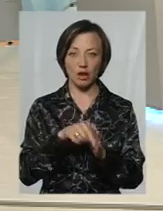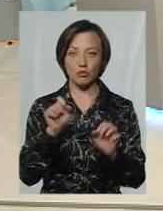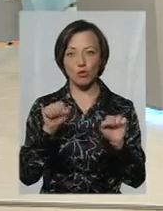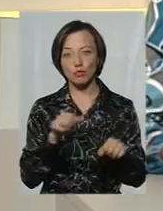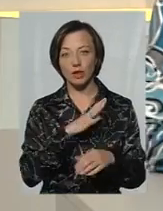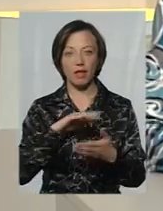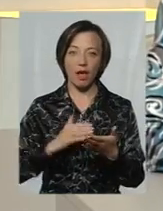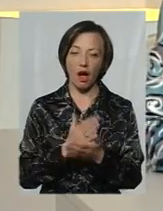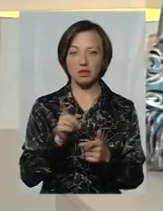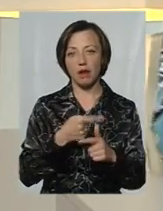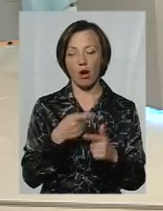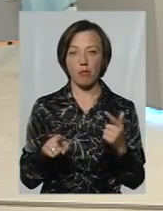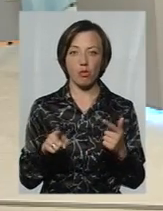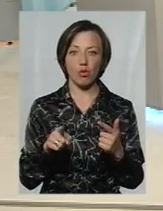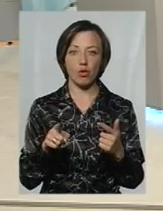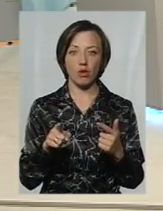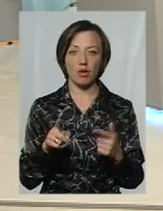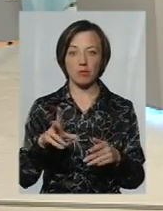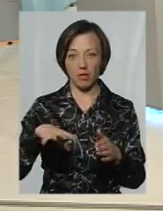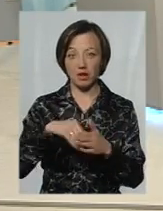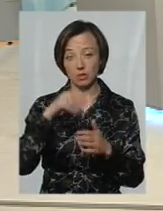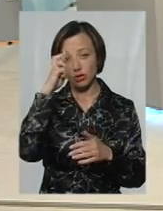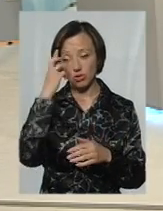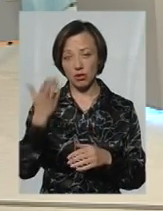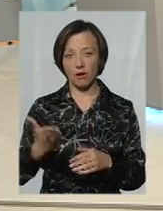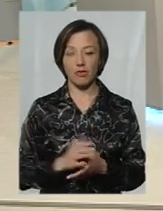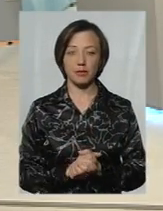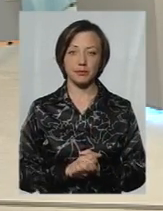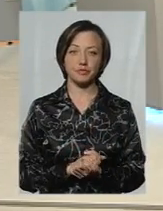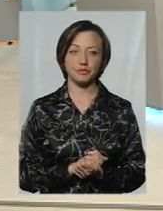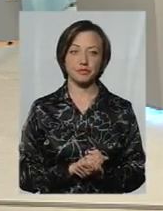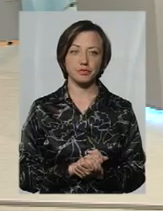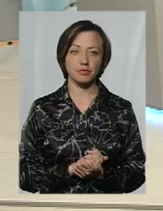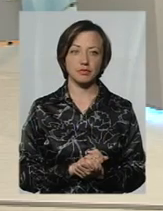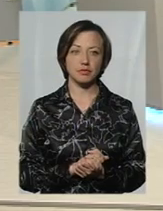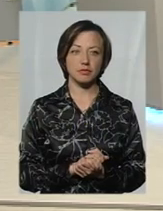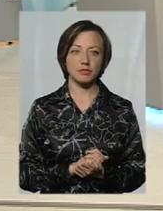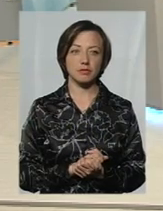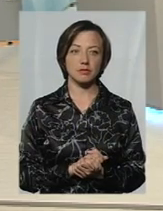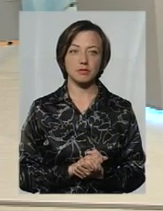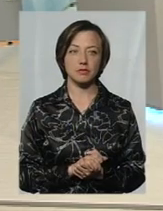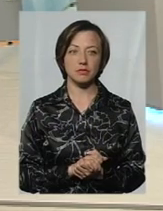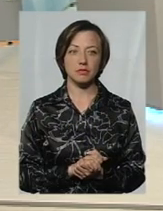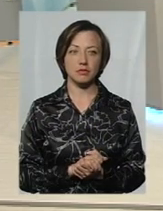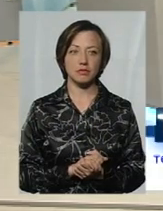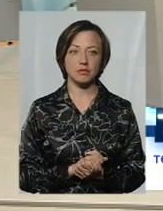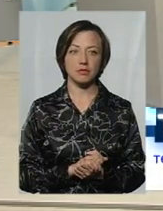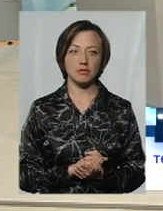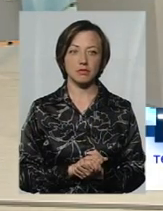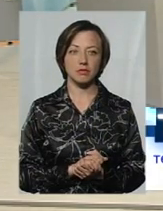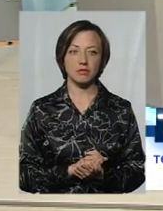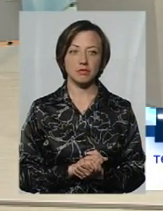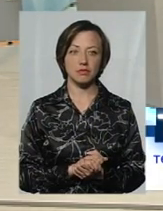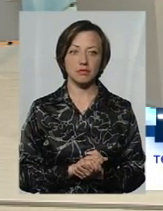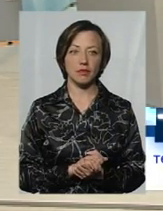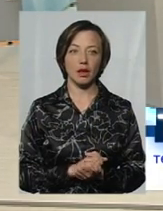неякісна, або ж вона за неї не платить держава, власне. Ну, так. От, ну, Лутківська приїздила на Хмельниччину. Були